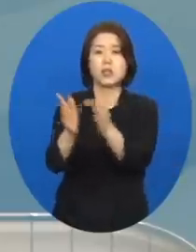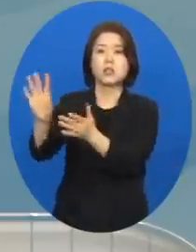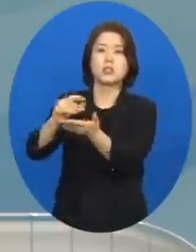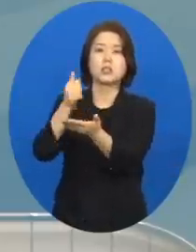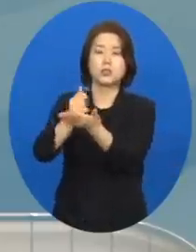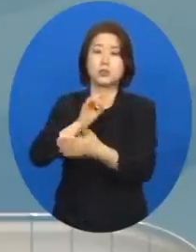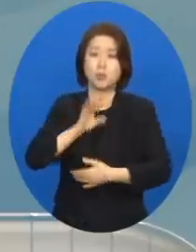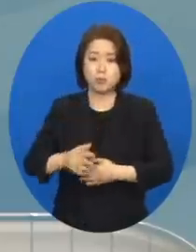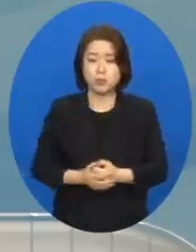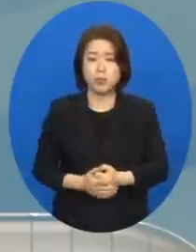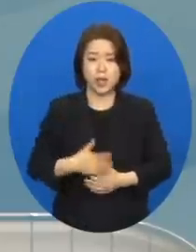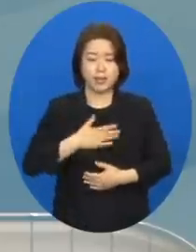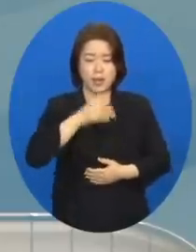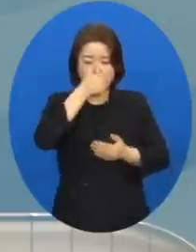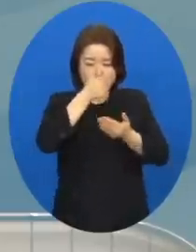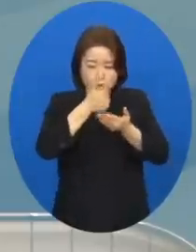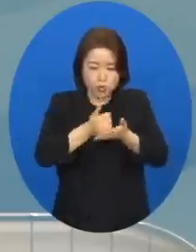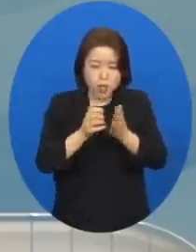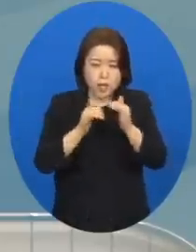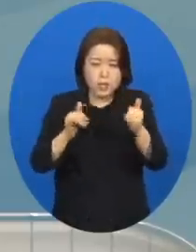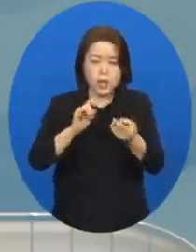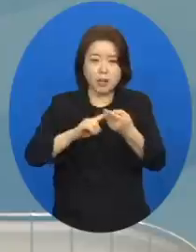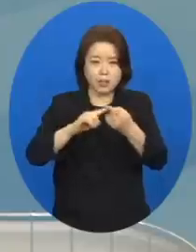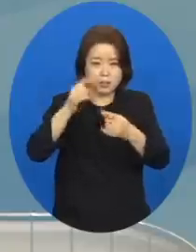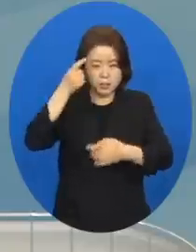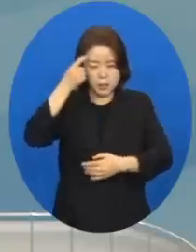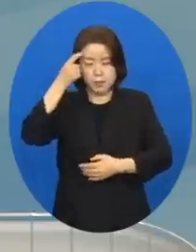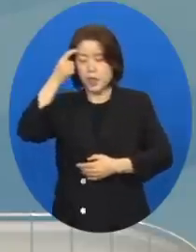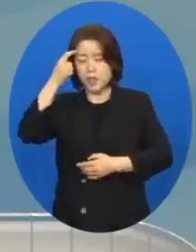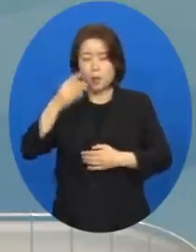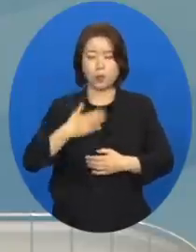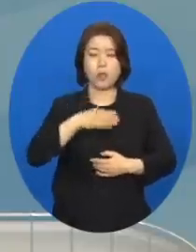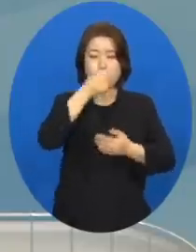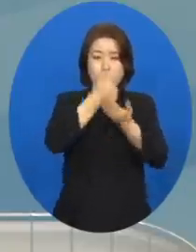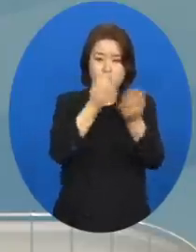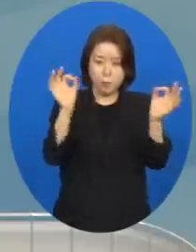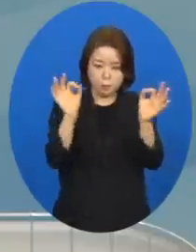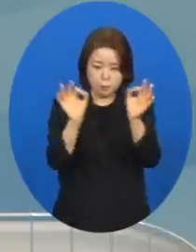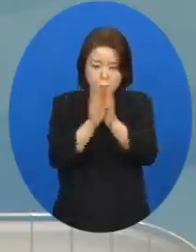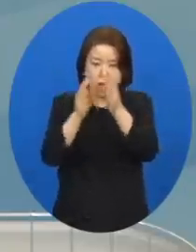우리가 죄인인 것을 깨닫고 우리의 죄를 속죄하신 예수님이